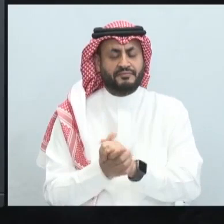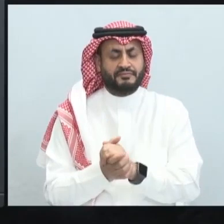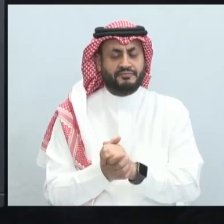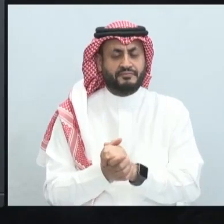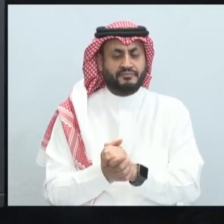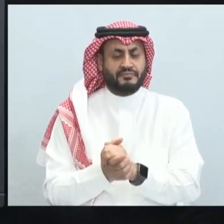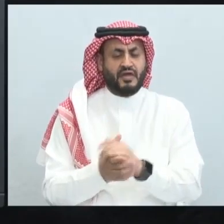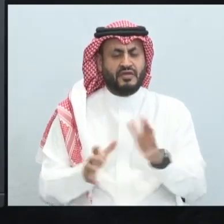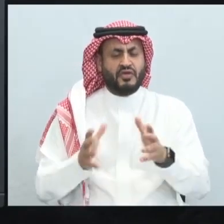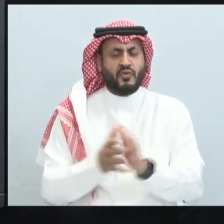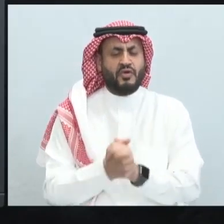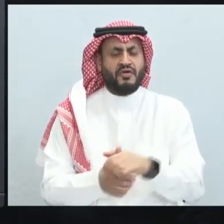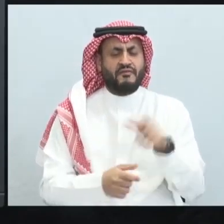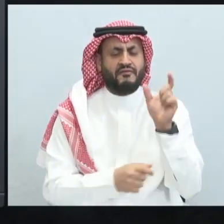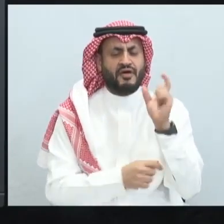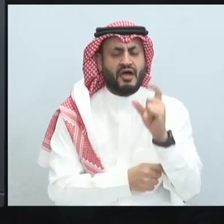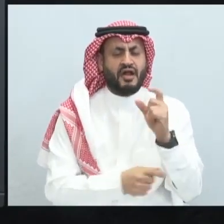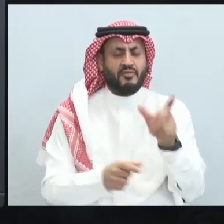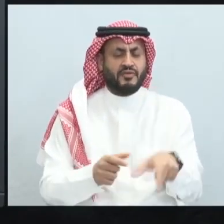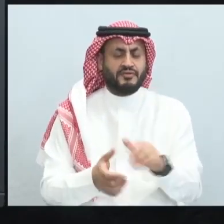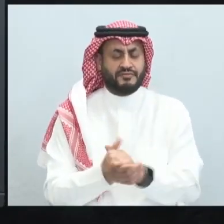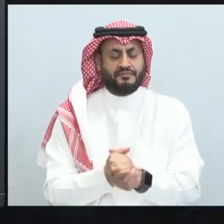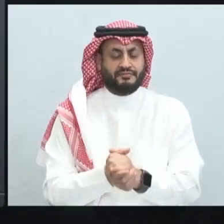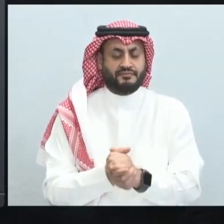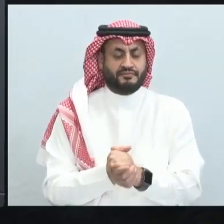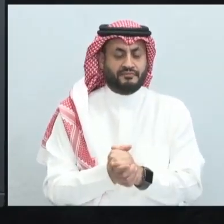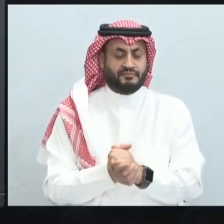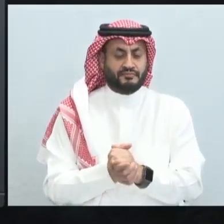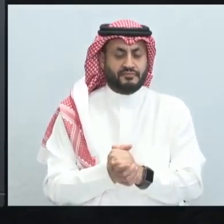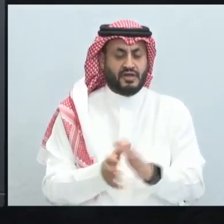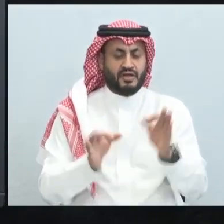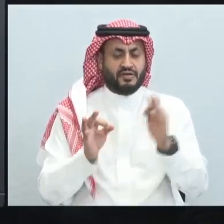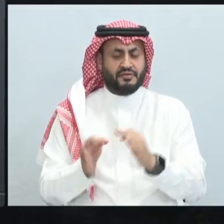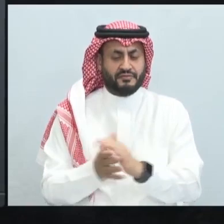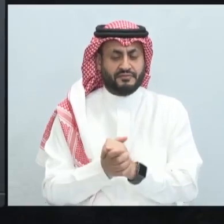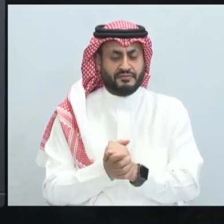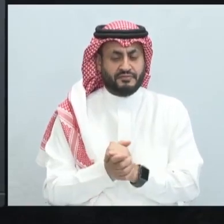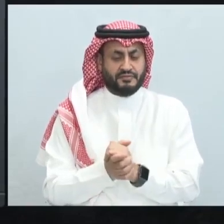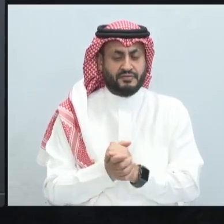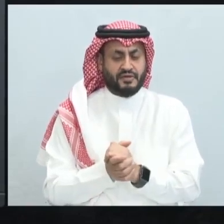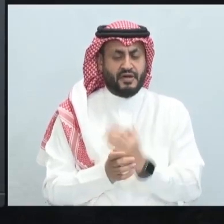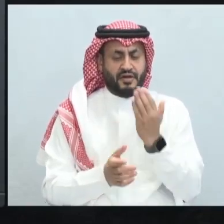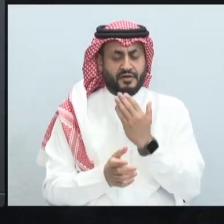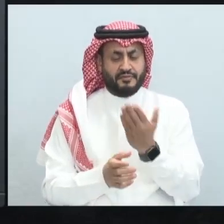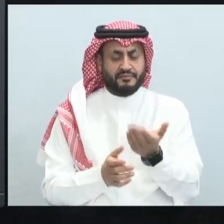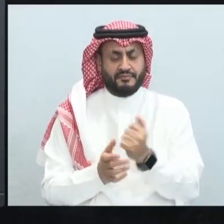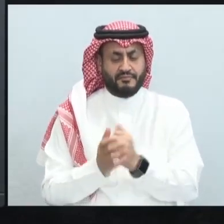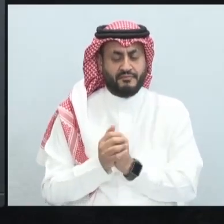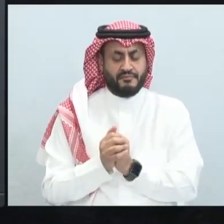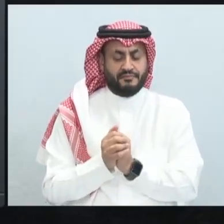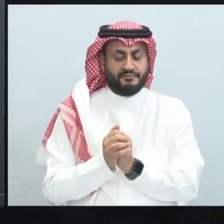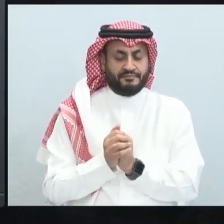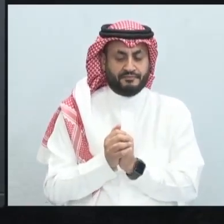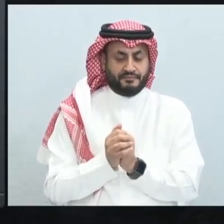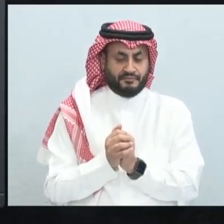ترويع المسلم وهو من اذيه اهل الايمان قال الله سبحانه والذين يؤذون المؤمنين والمؤمنات بغير ما اكتسبوا